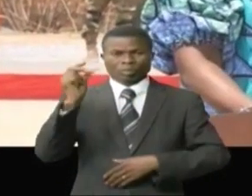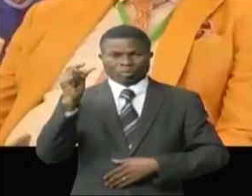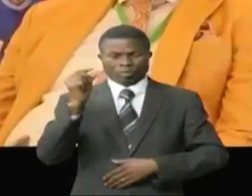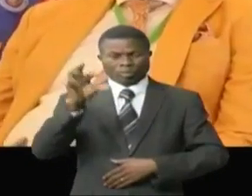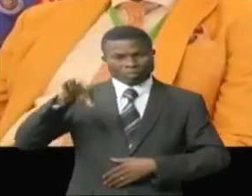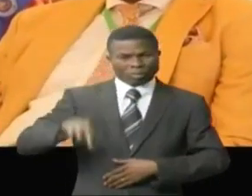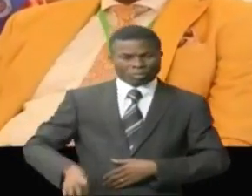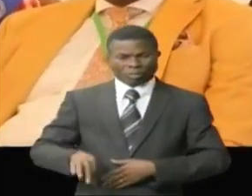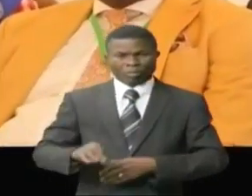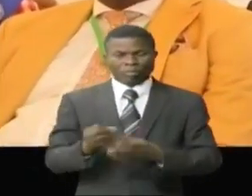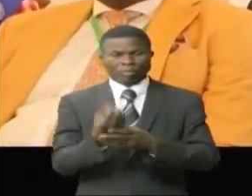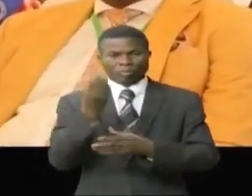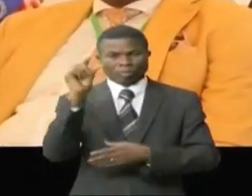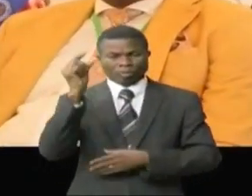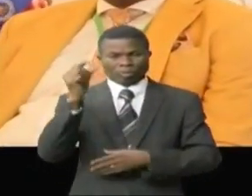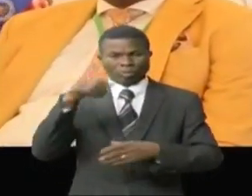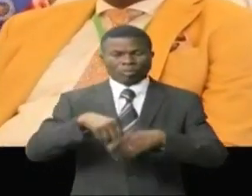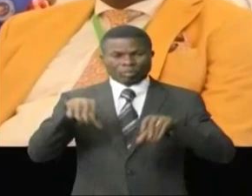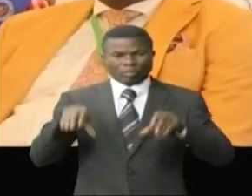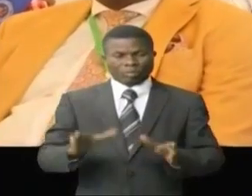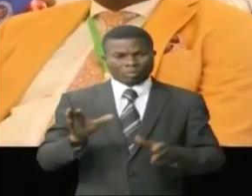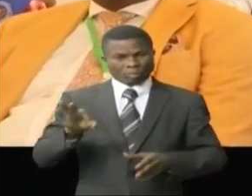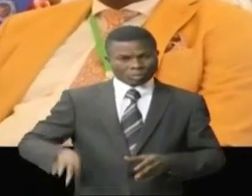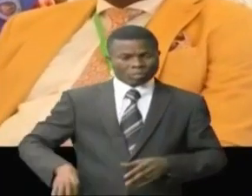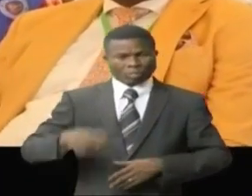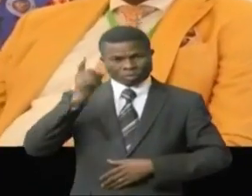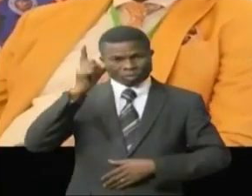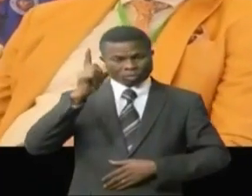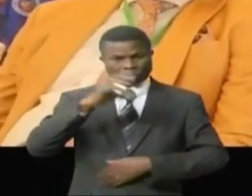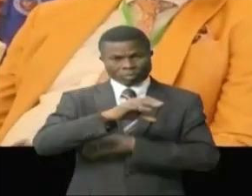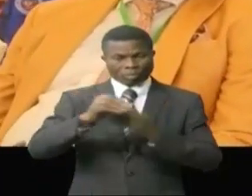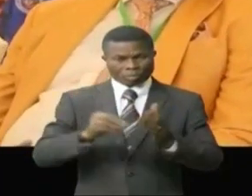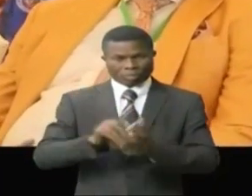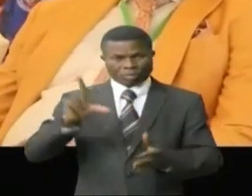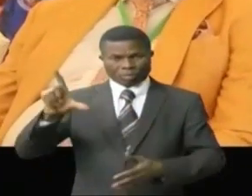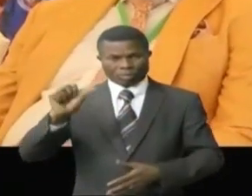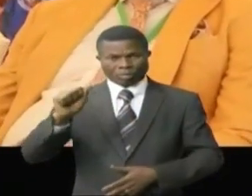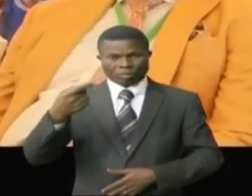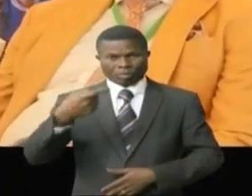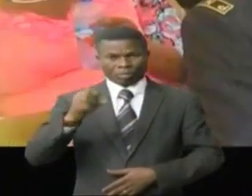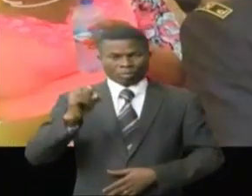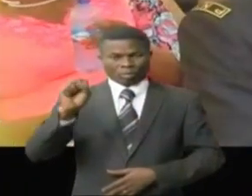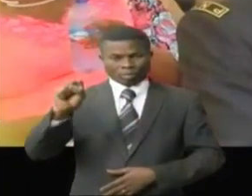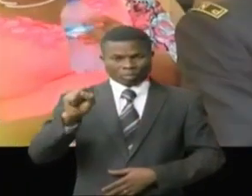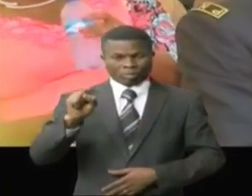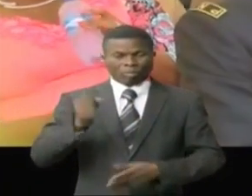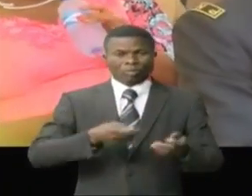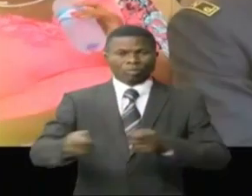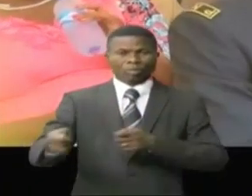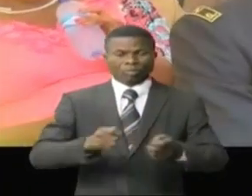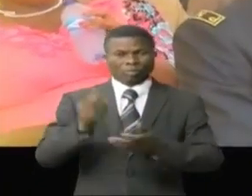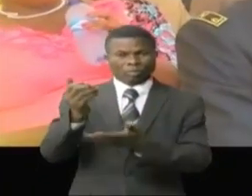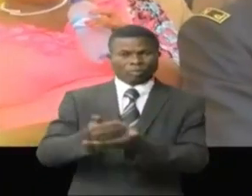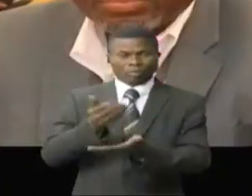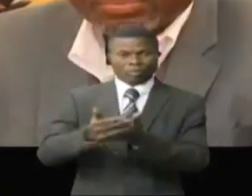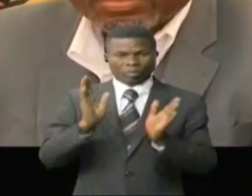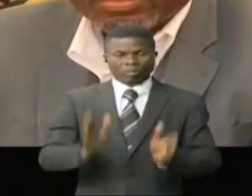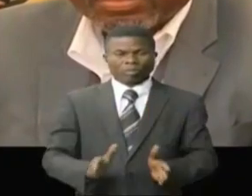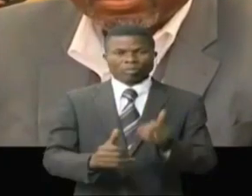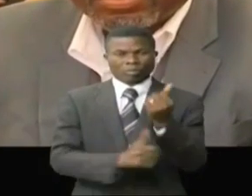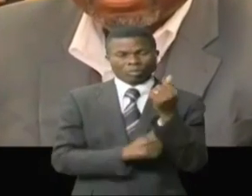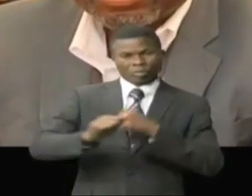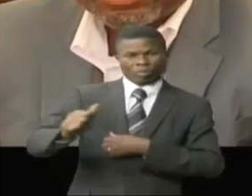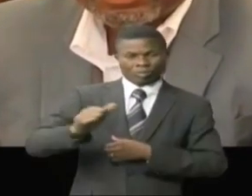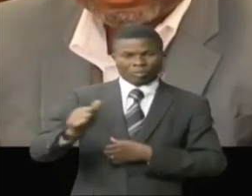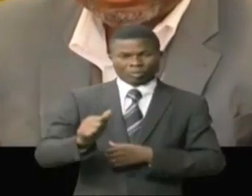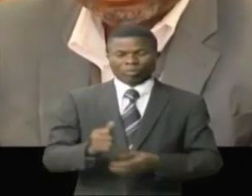des ressources minières aux Congolais d'abord. Le centre des négoces de Moussompo, marché de l'exploitant artisanal,